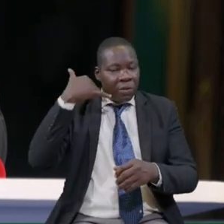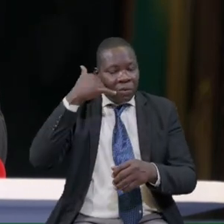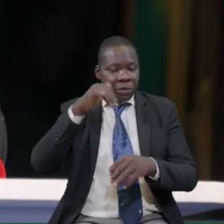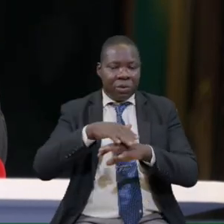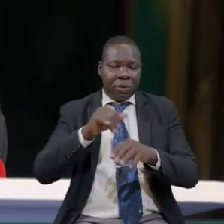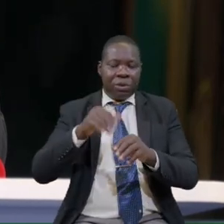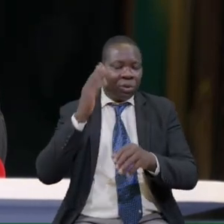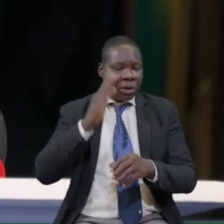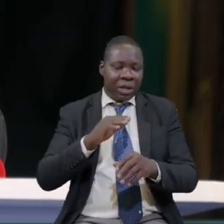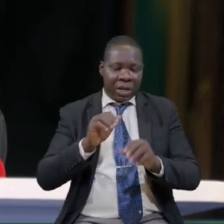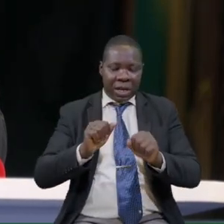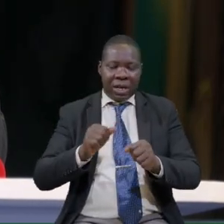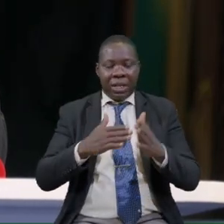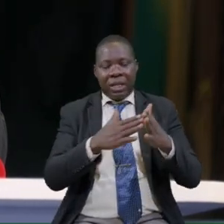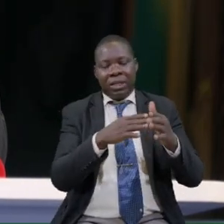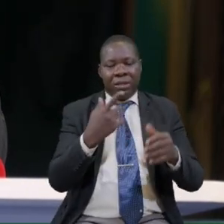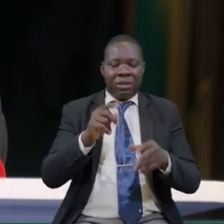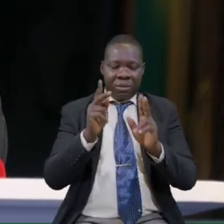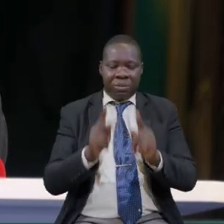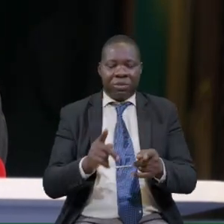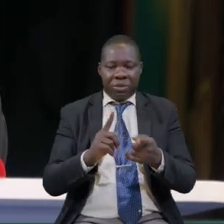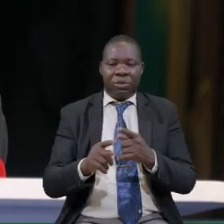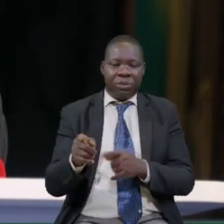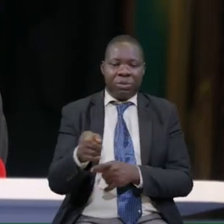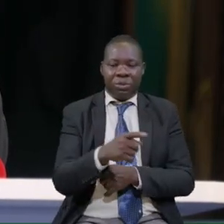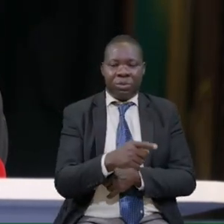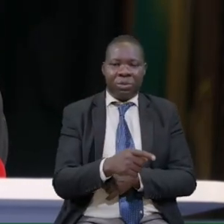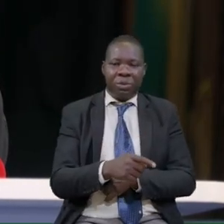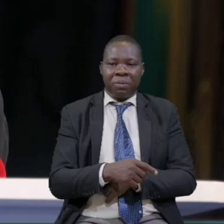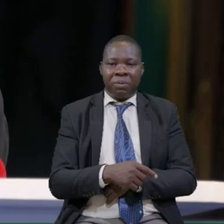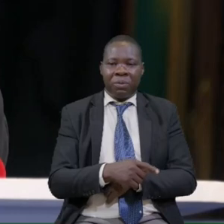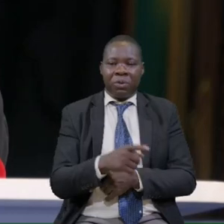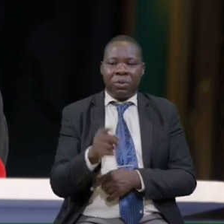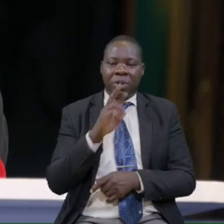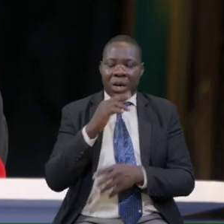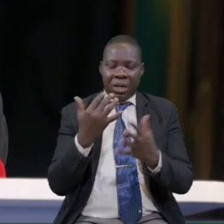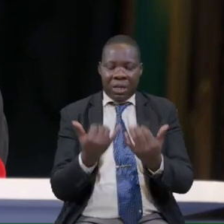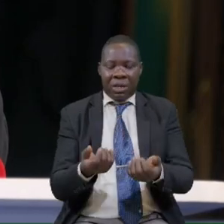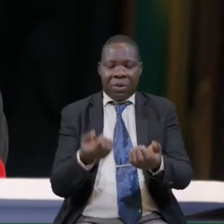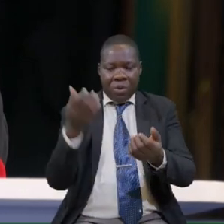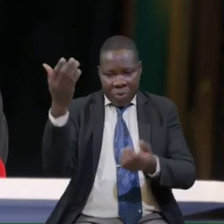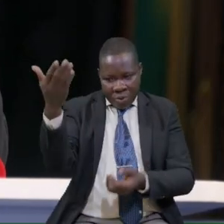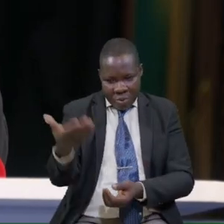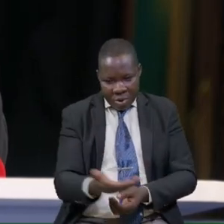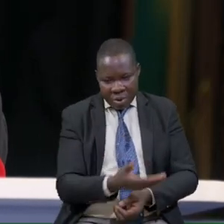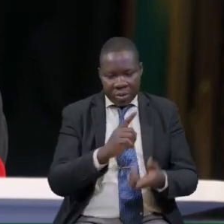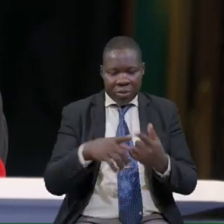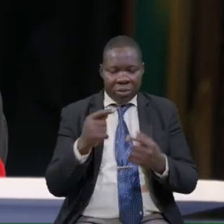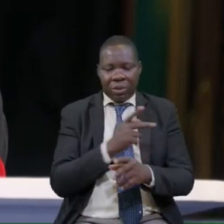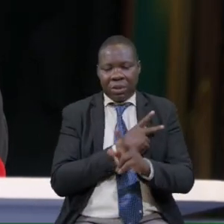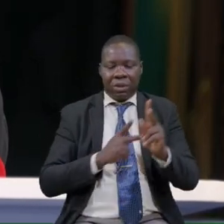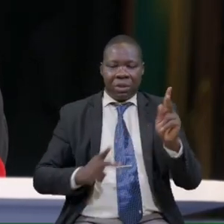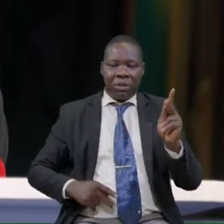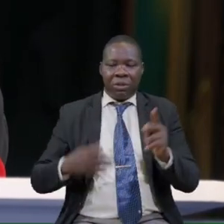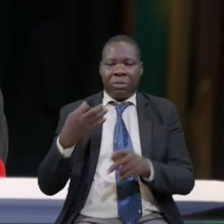Prière mentionner le numéro. Vous êtes maintenant dans le royaume de Dieu.